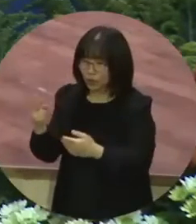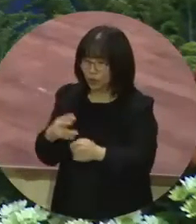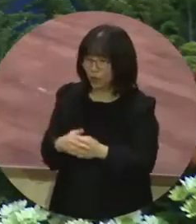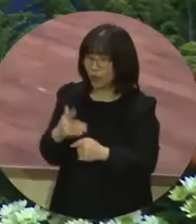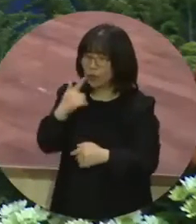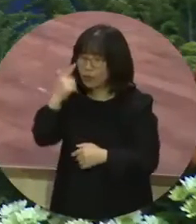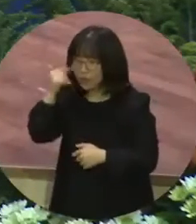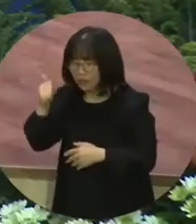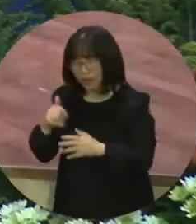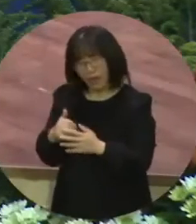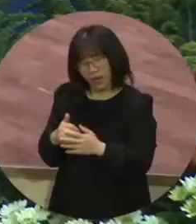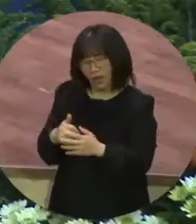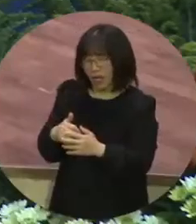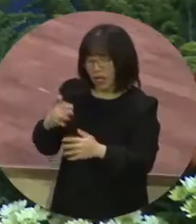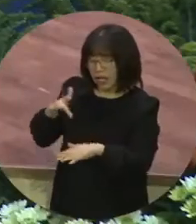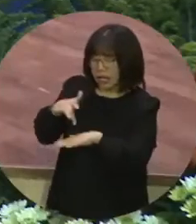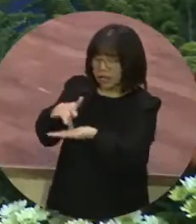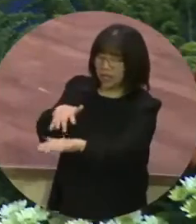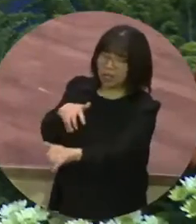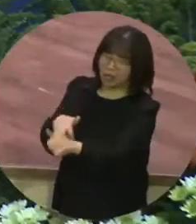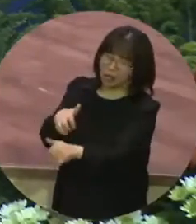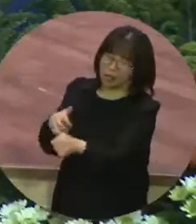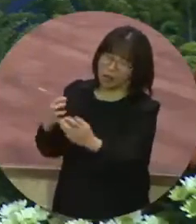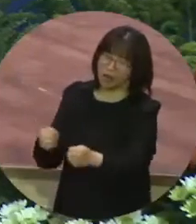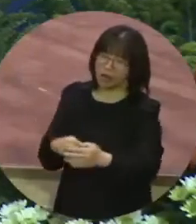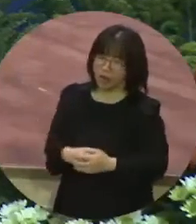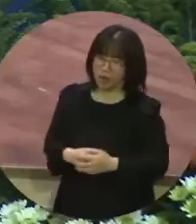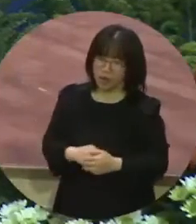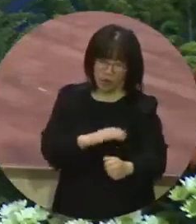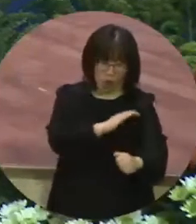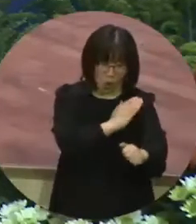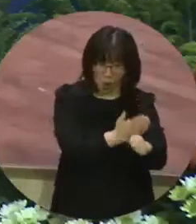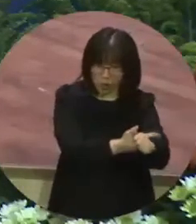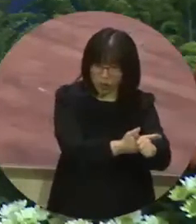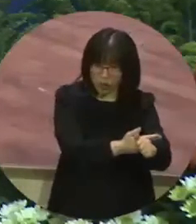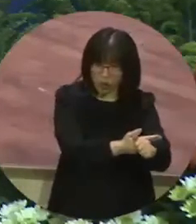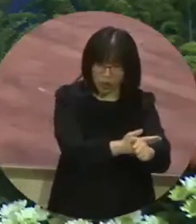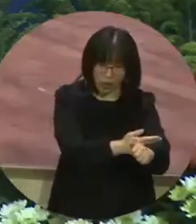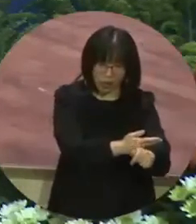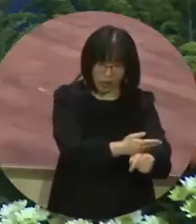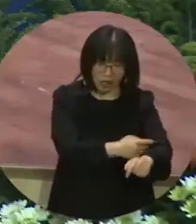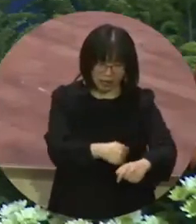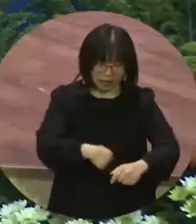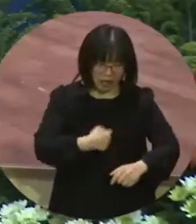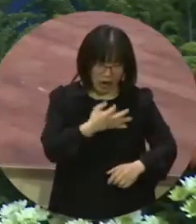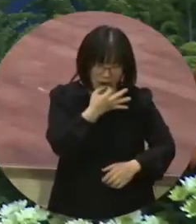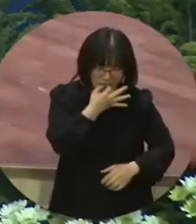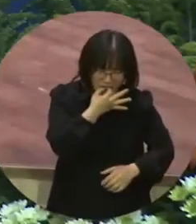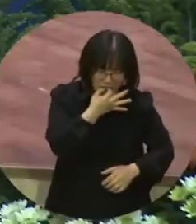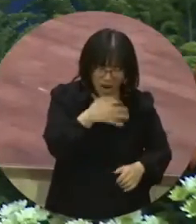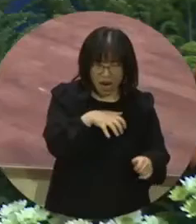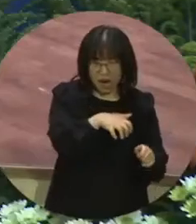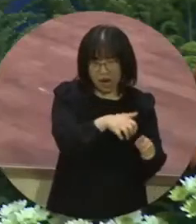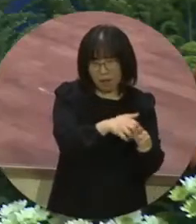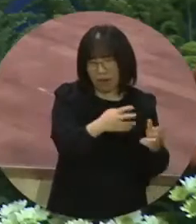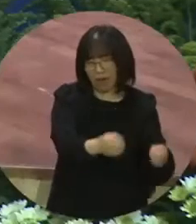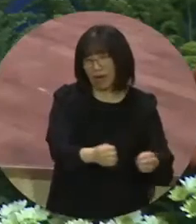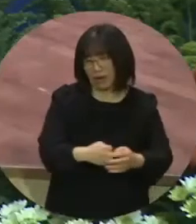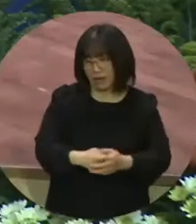하는 이 권사들, 이 집사들, 요거 은혜 못 받게만 하더라. 자기 생각 확 잡히도록. 그 사단 심부름 하도록.